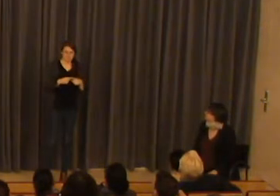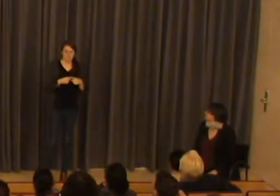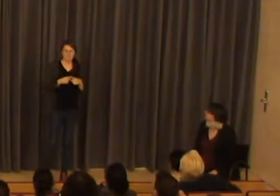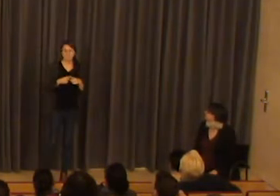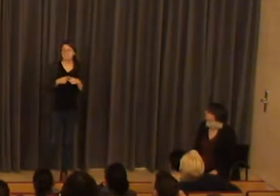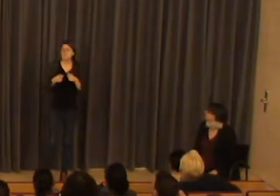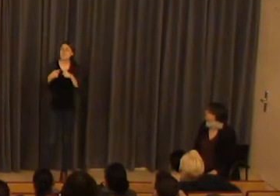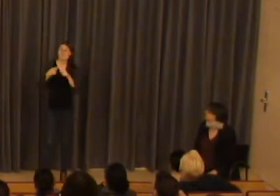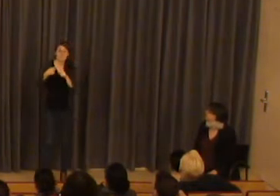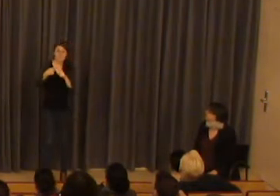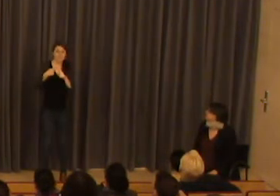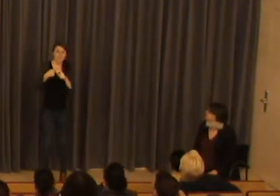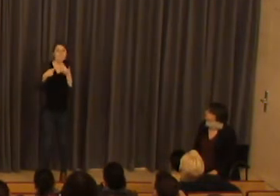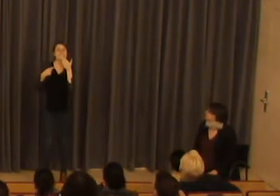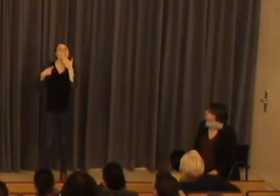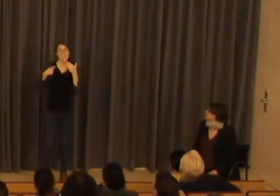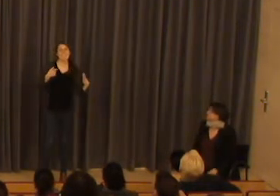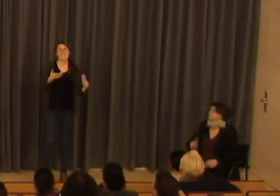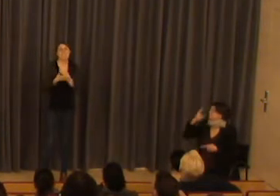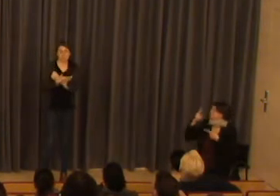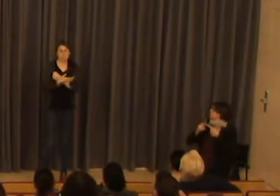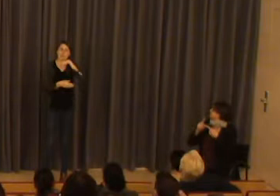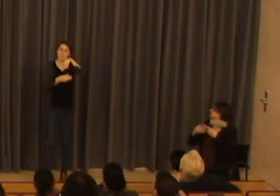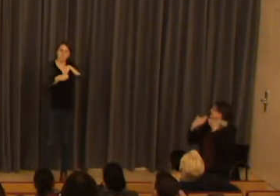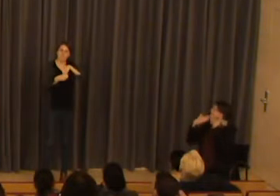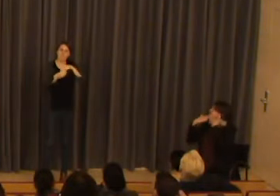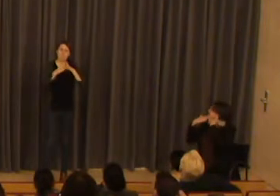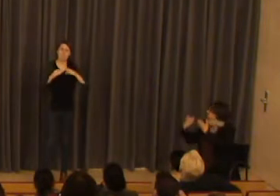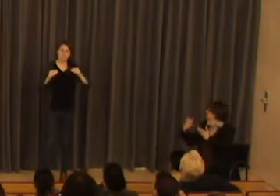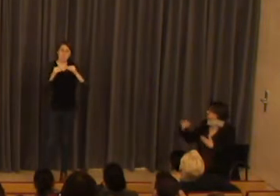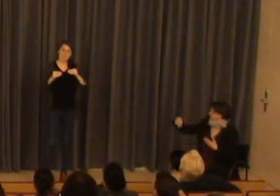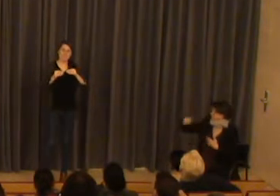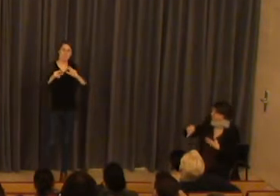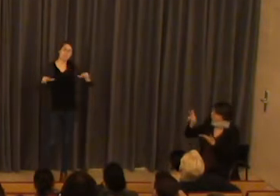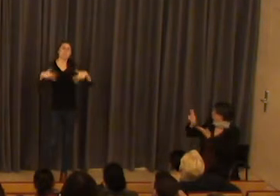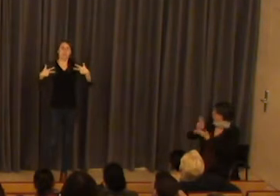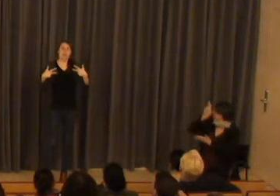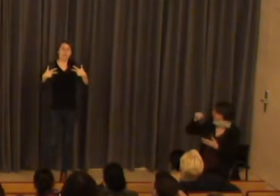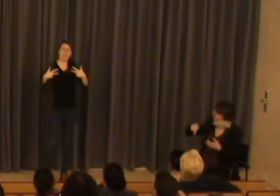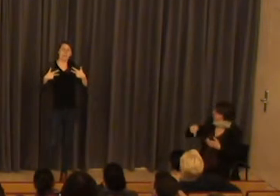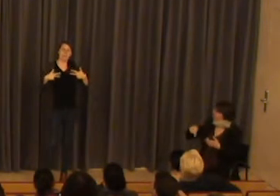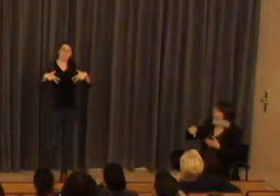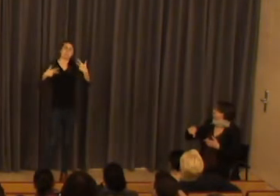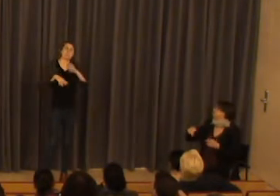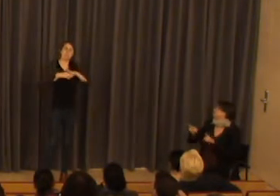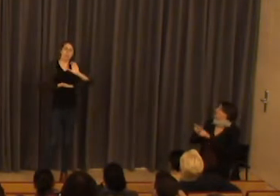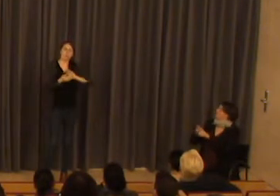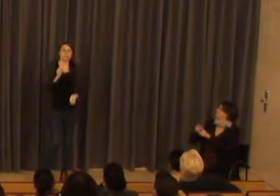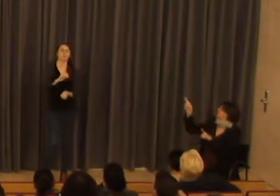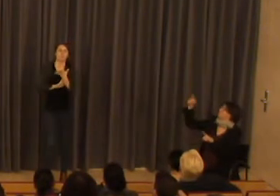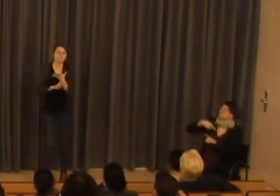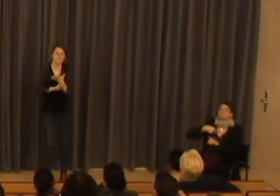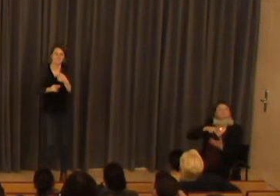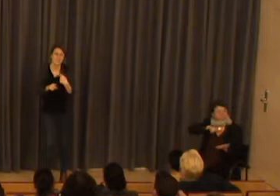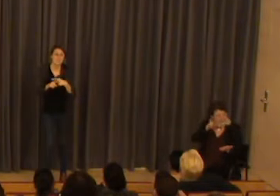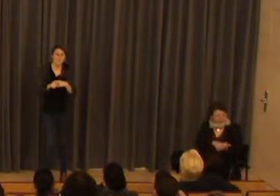donar les gràcies a tothom que des de la universitat ha permès que aquest curs sortís, perquè aquest curs no hagués pogut